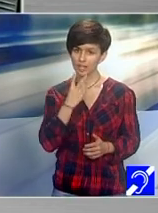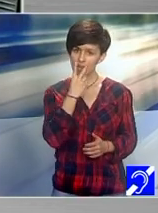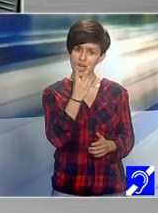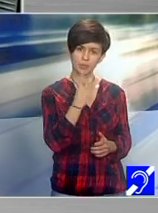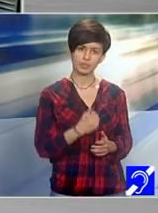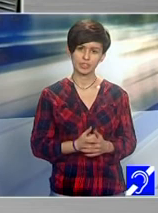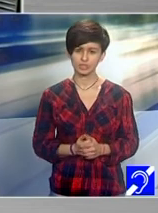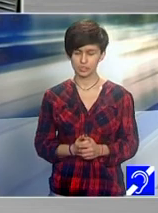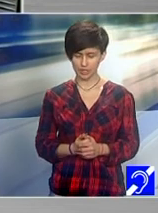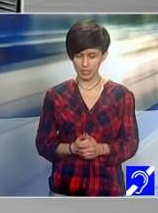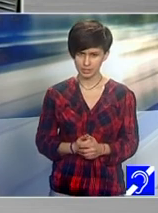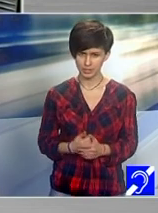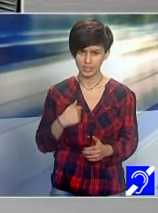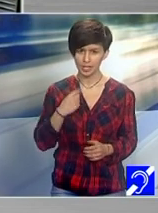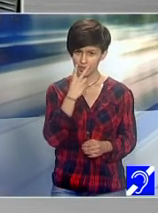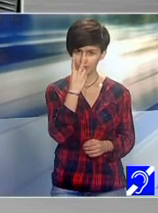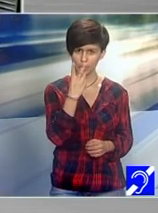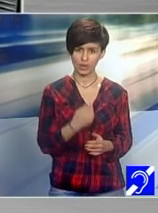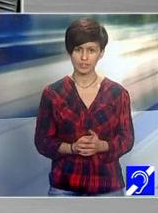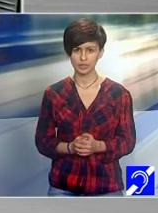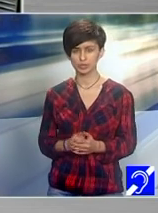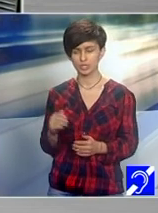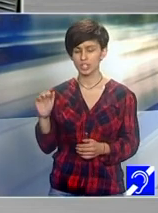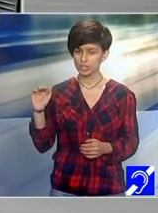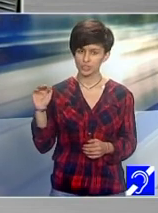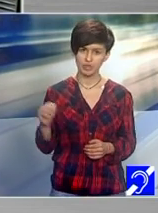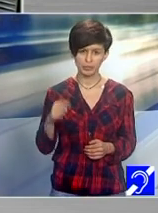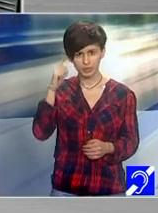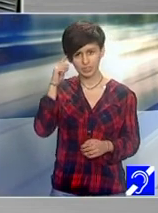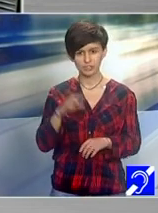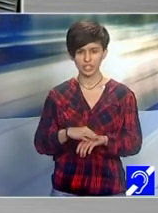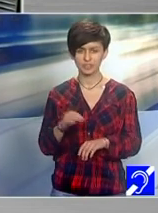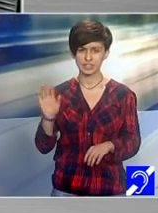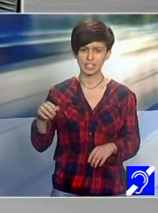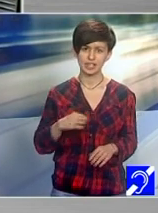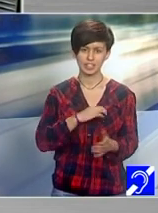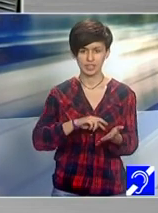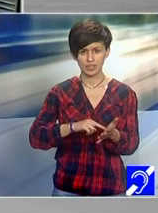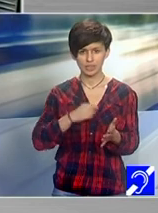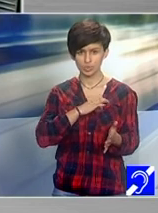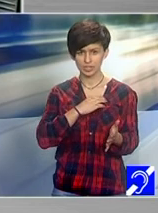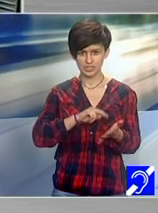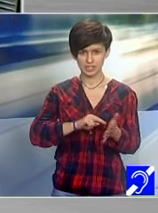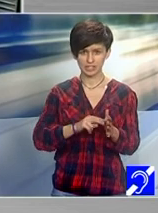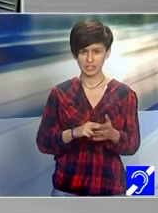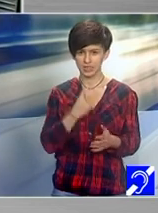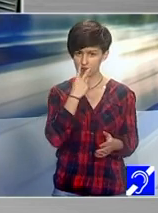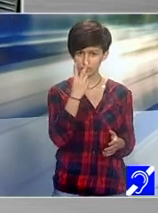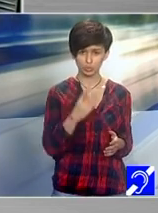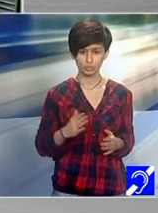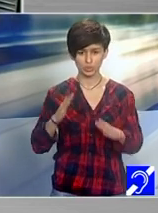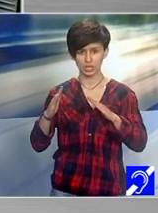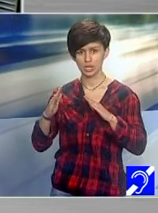v-am întrebat cu ce invenții vine Universitatea Tehnică, un robot gigant. Aparține